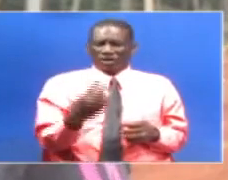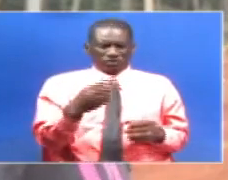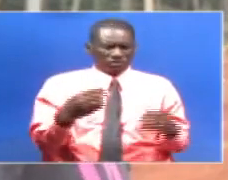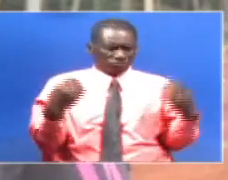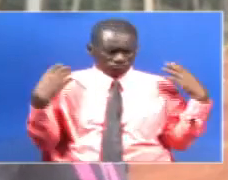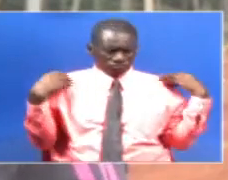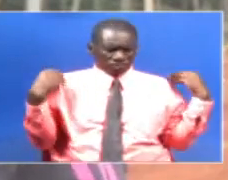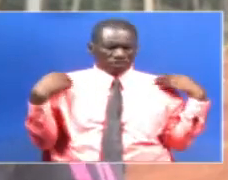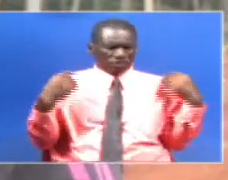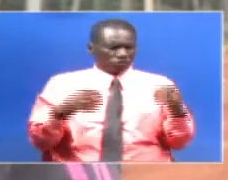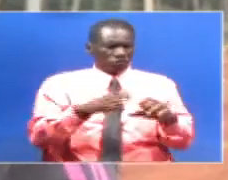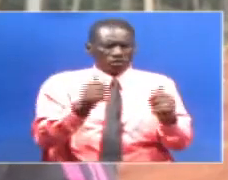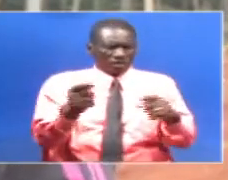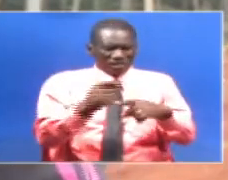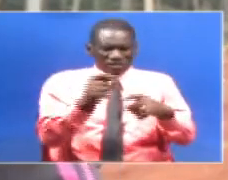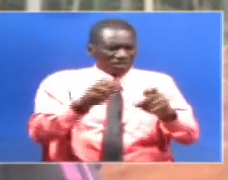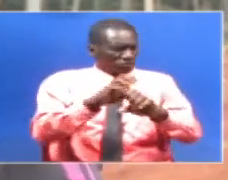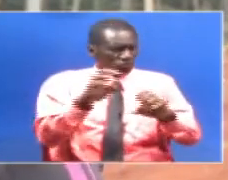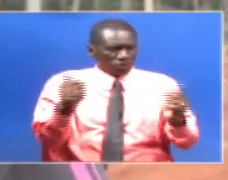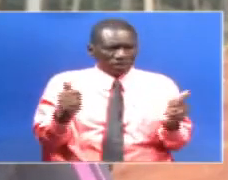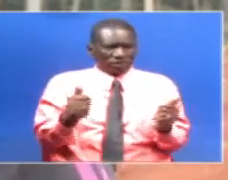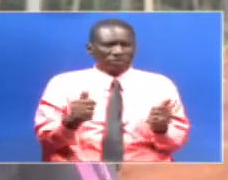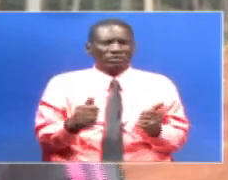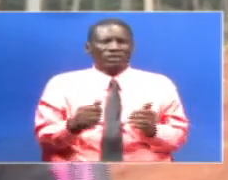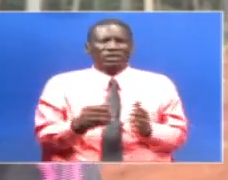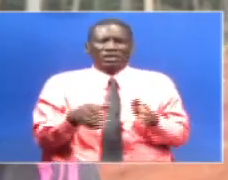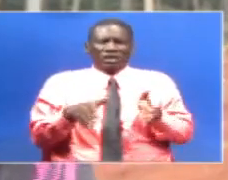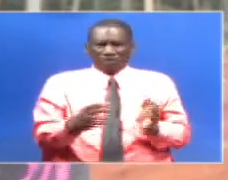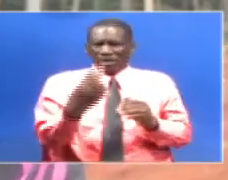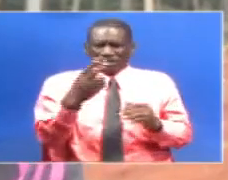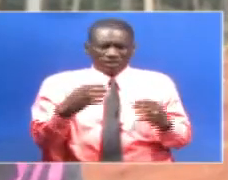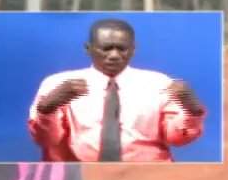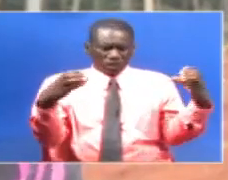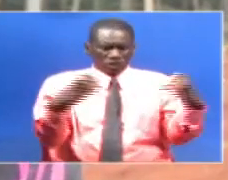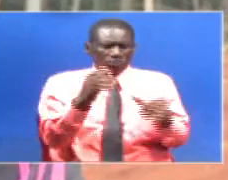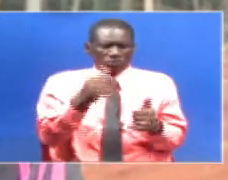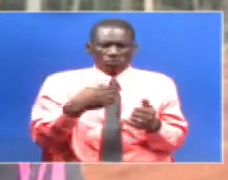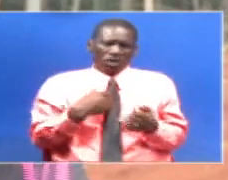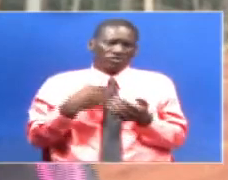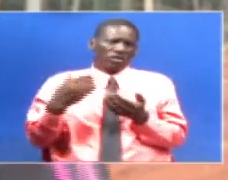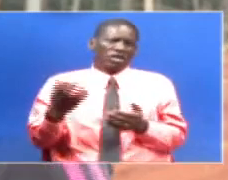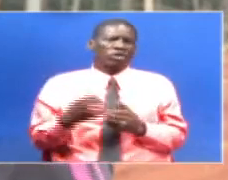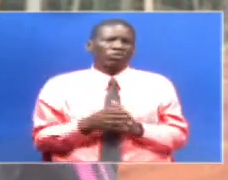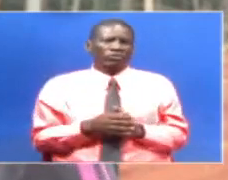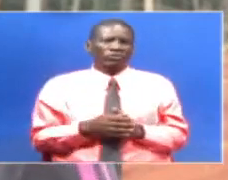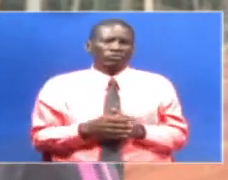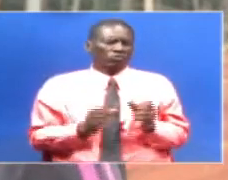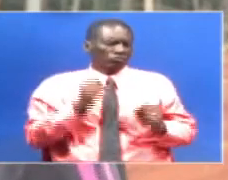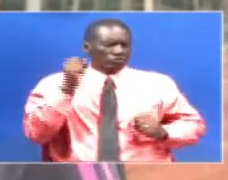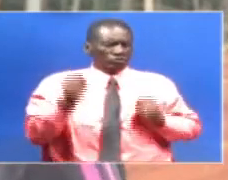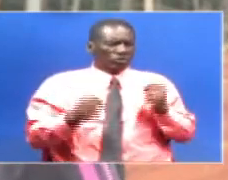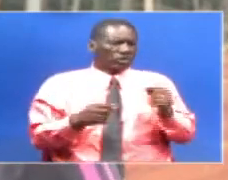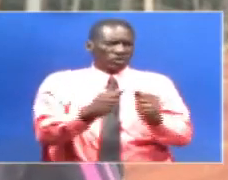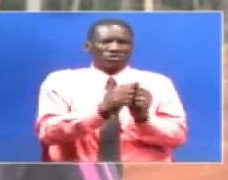yake imeenda vizuri, na vile nimeona hiyo team yenye tuko nao, tumekimbia